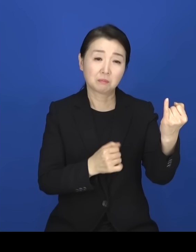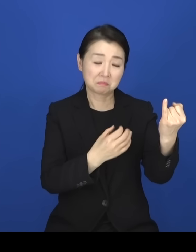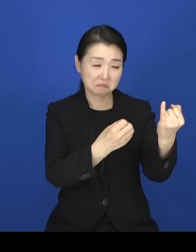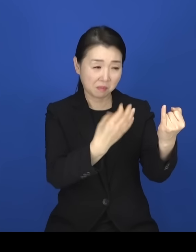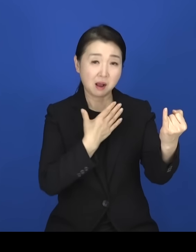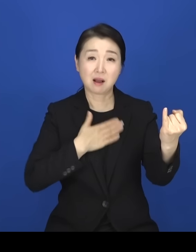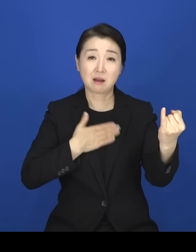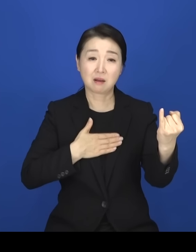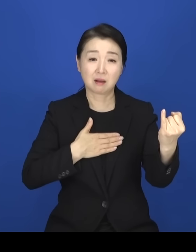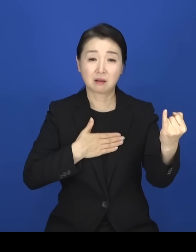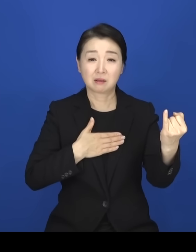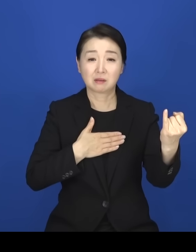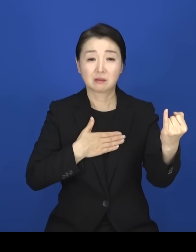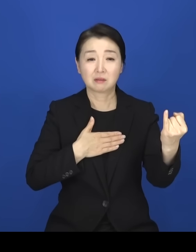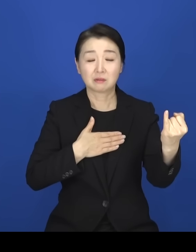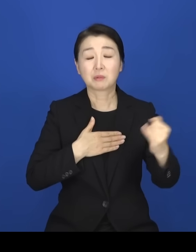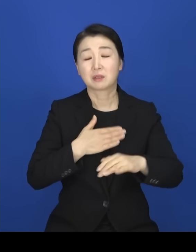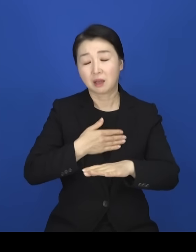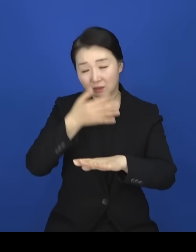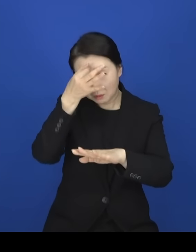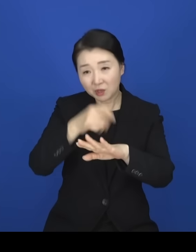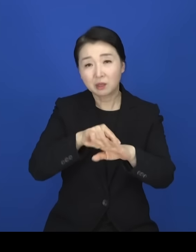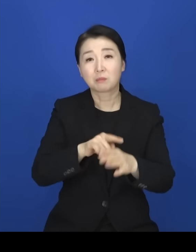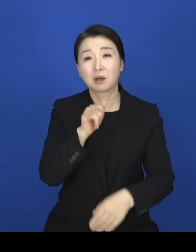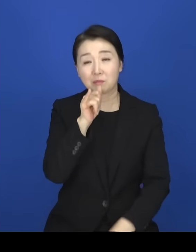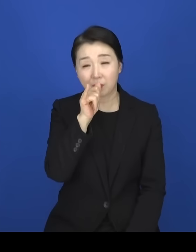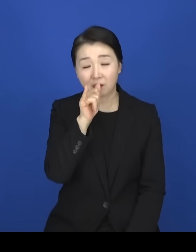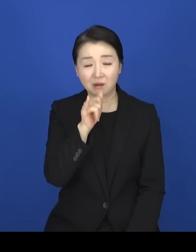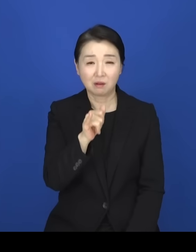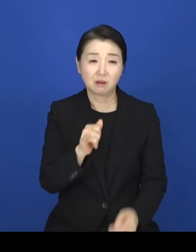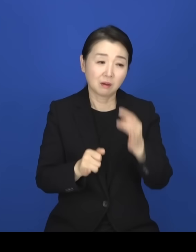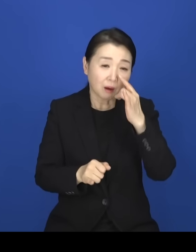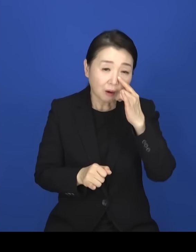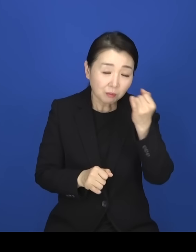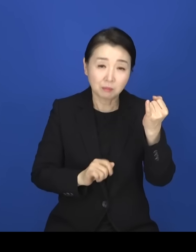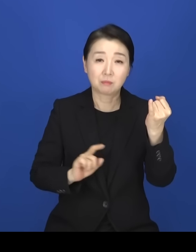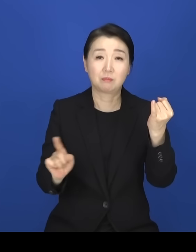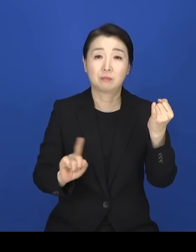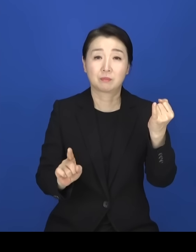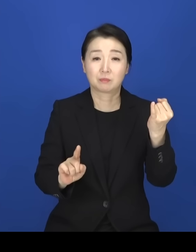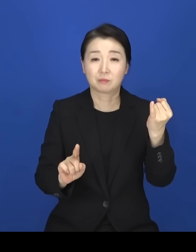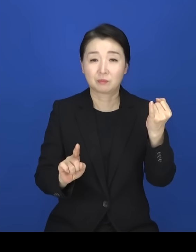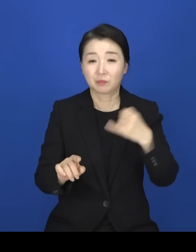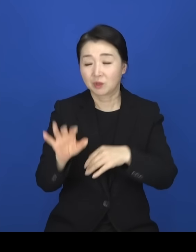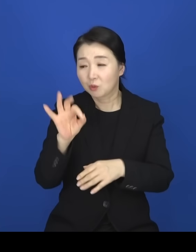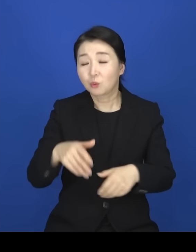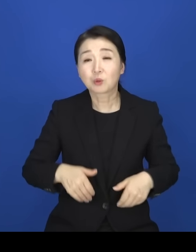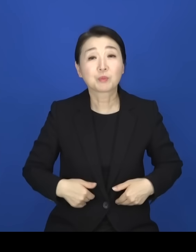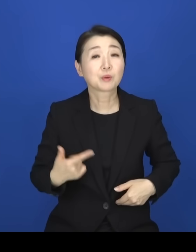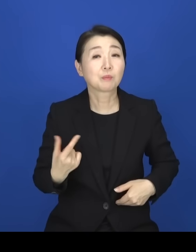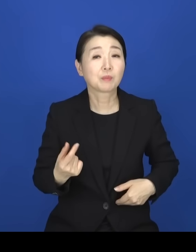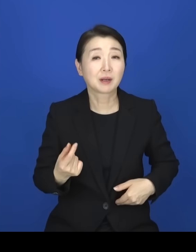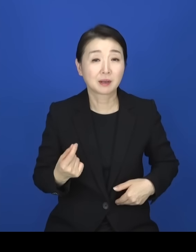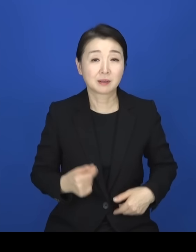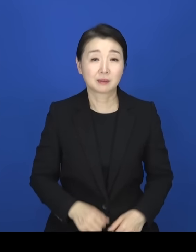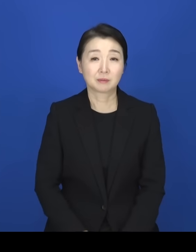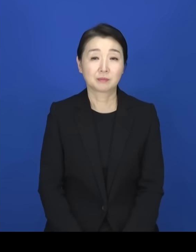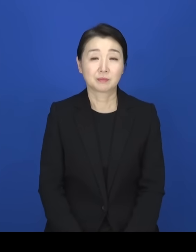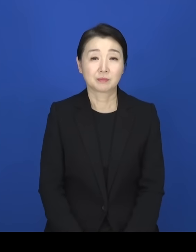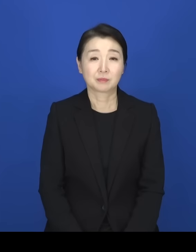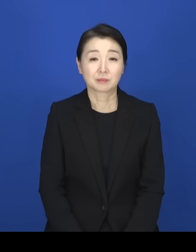엄마 굉장히 미안해하셨어요. 엄마도 너무 돈이